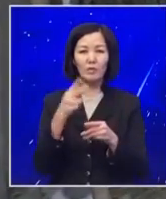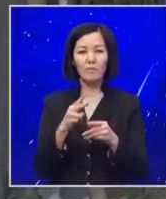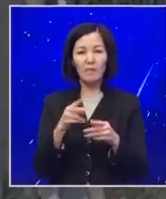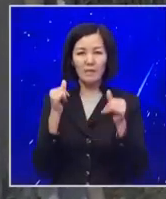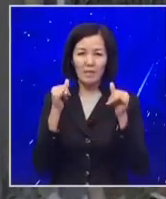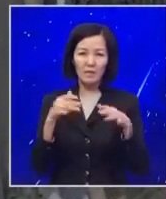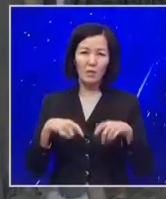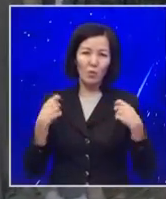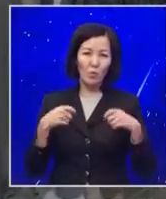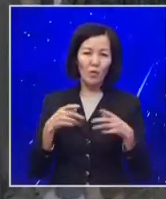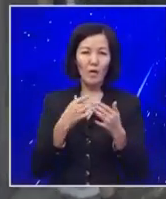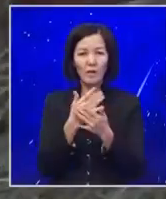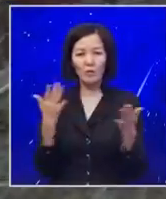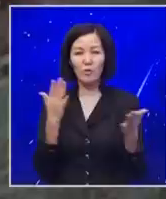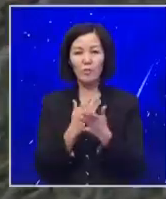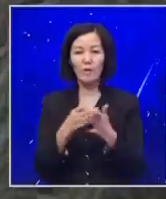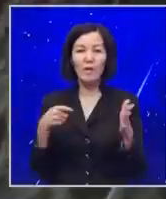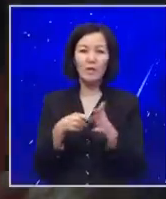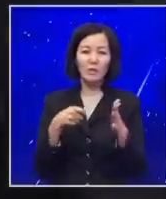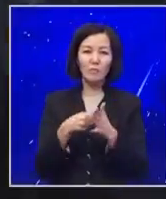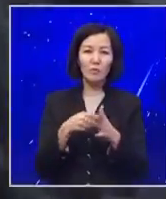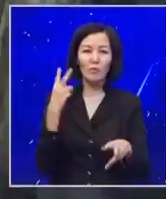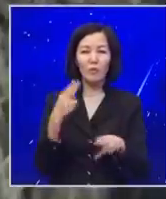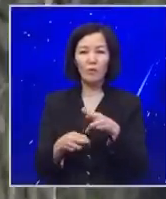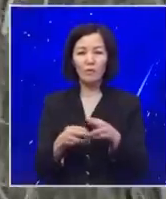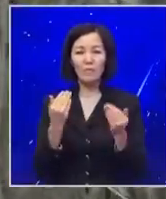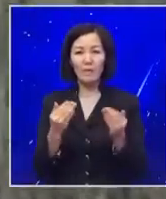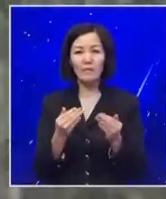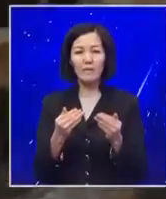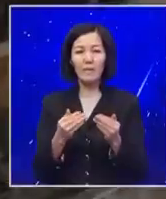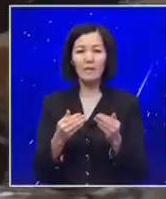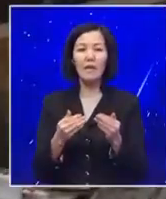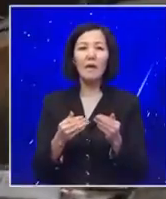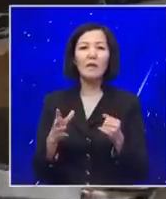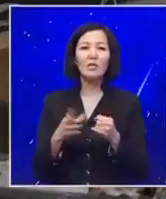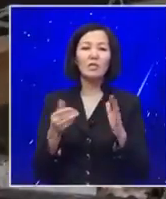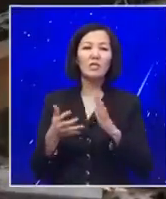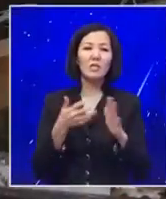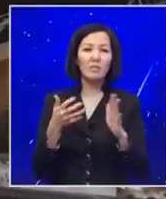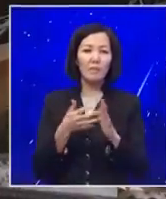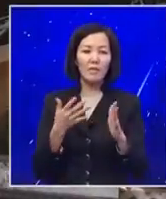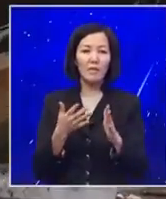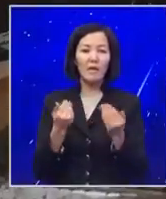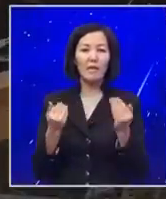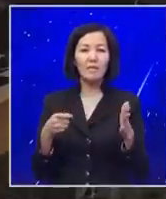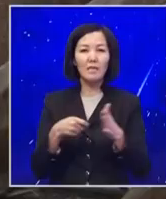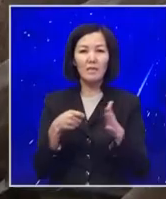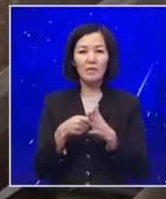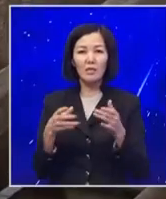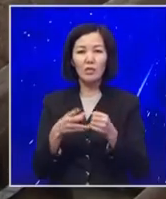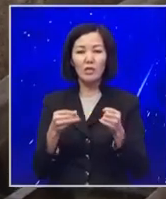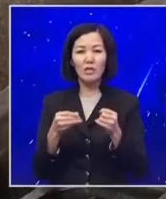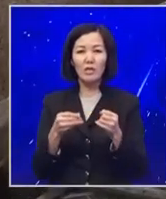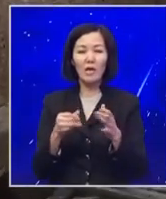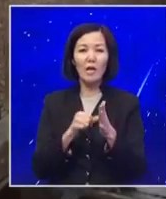мал ұстайды. Қаңтар туғалы жемшөптері таусылып, төрт түлі қаңтарылып қорада тұр. Ауыл маңында тебінгеге шығара жайылым жер қалмаған.